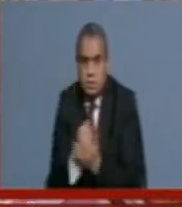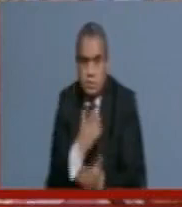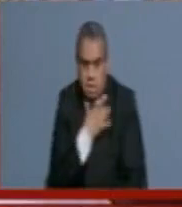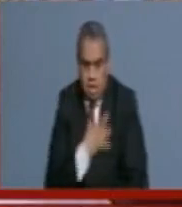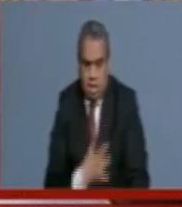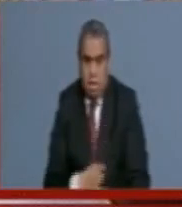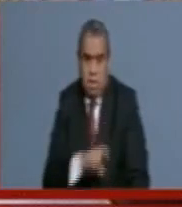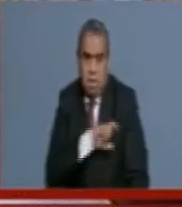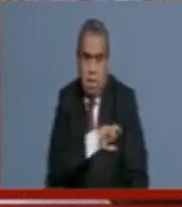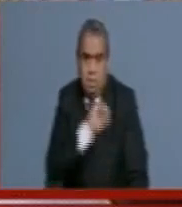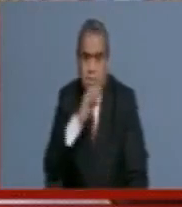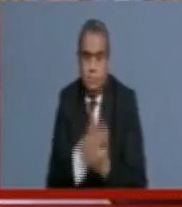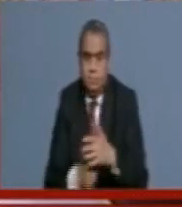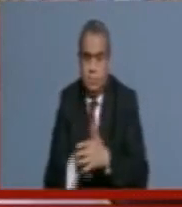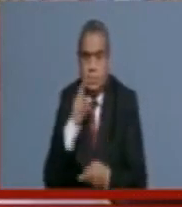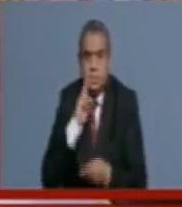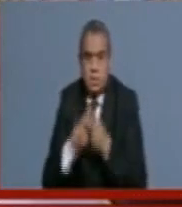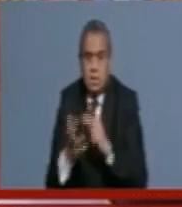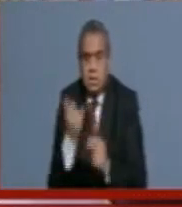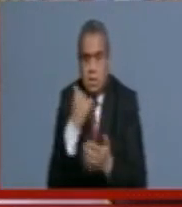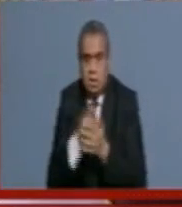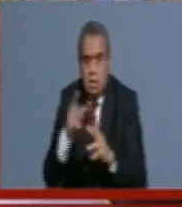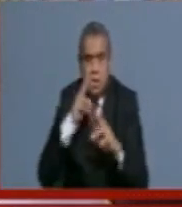الفرز بأي حال من الأحوال.